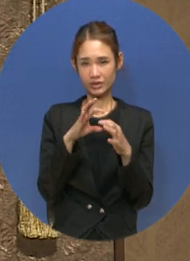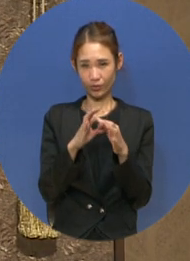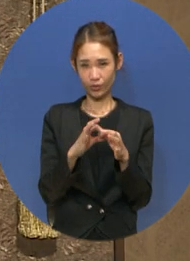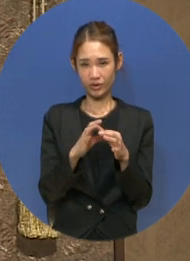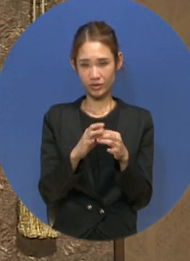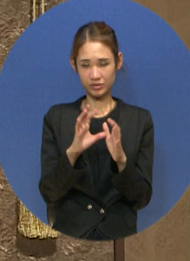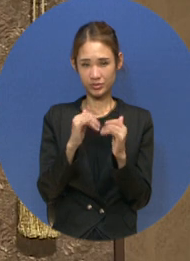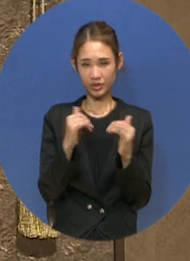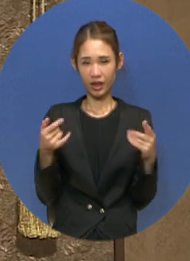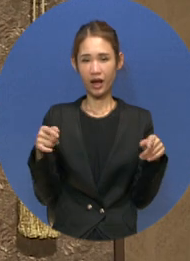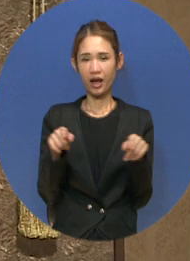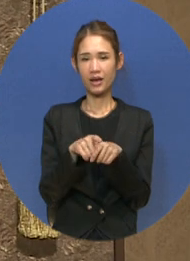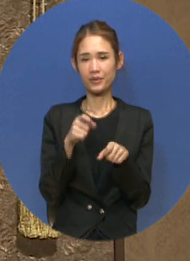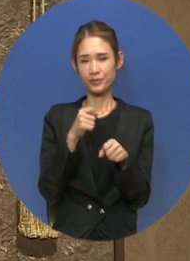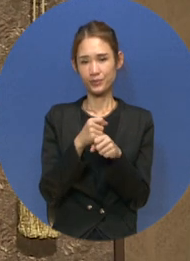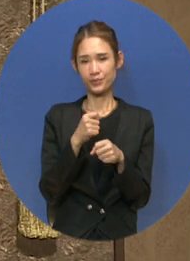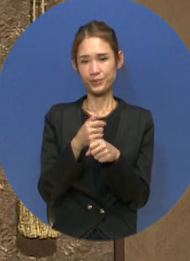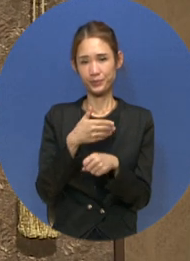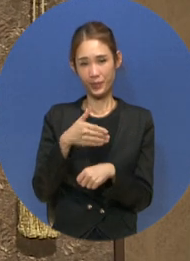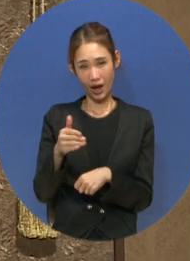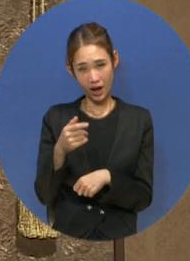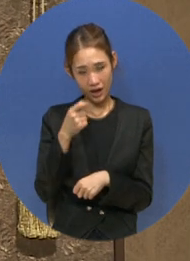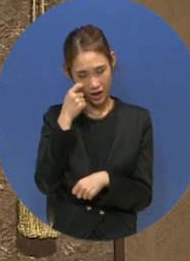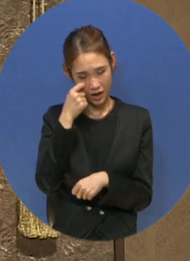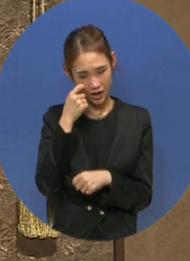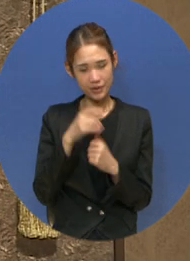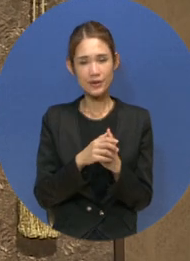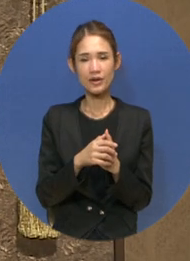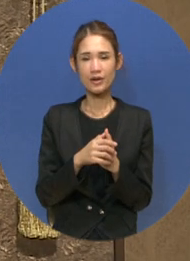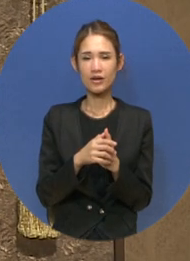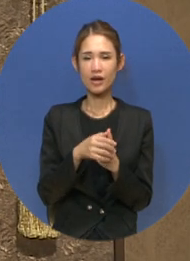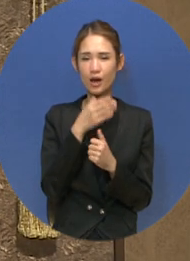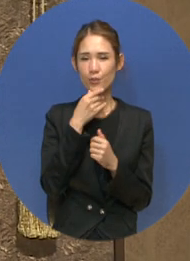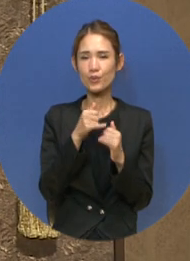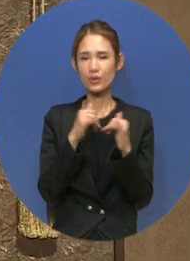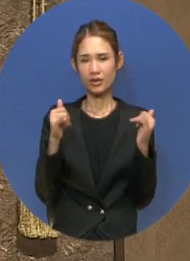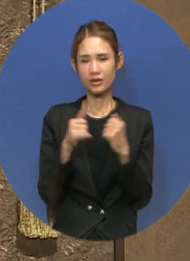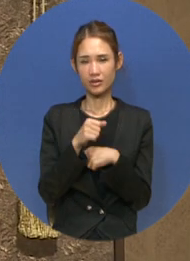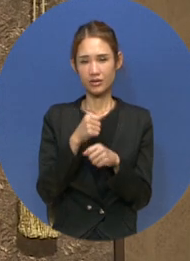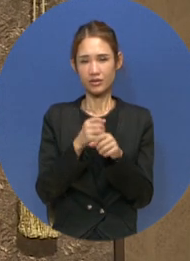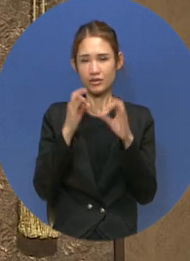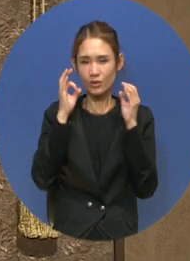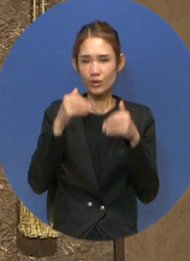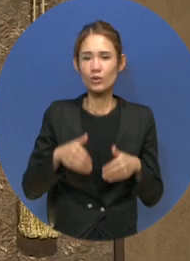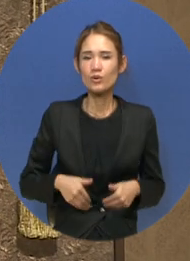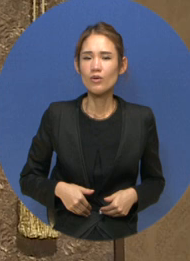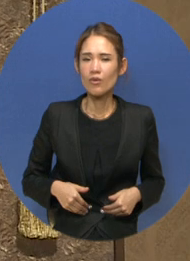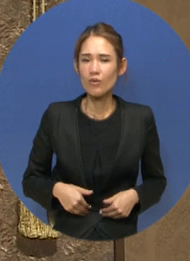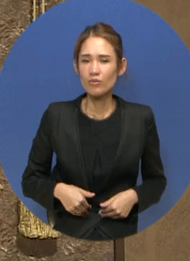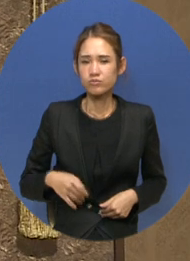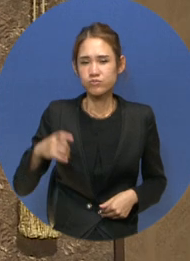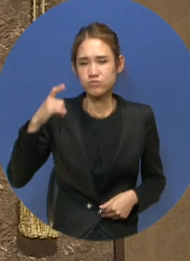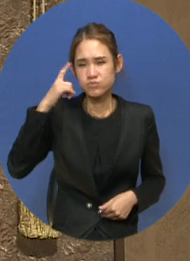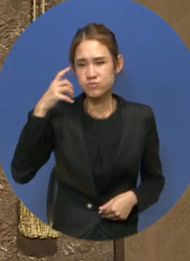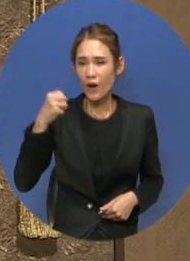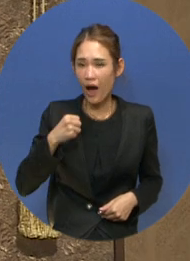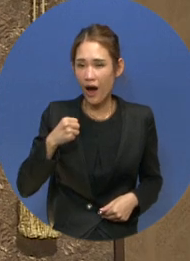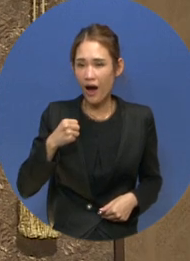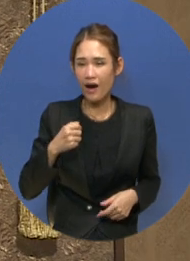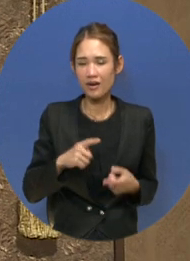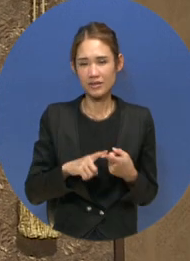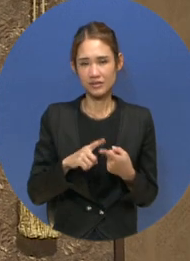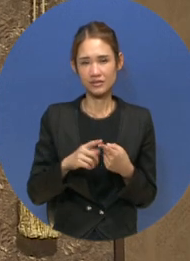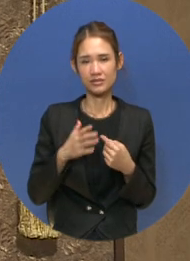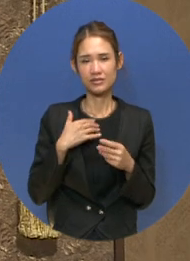또 일반 시민들이 함께 만들어가는 그래서 행복한 사회를 만들어가도록 노력하는 것이 필요하지 않겠나. 그러한